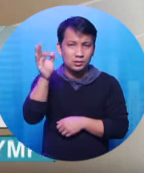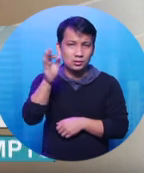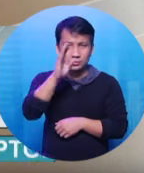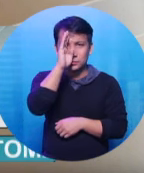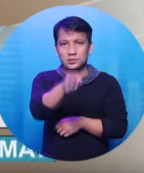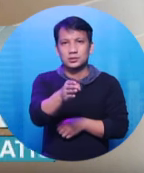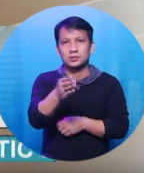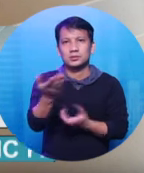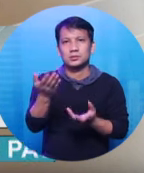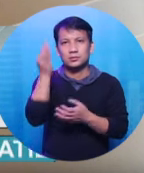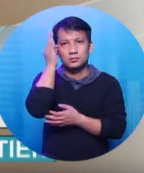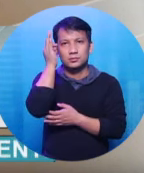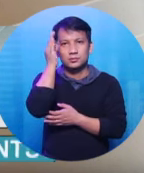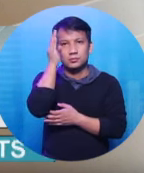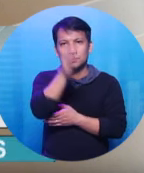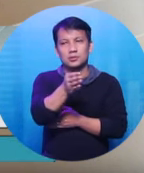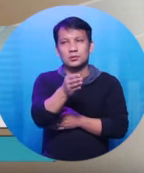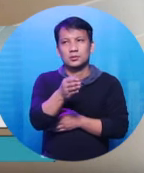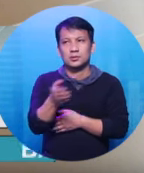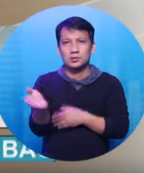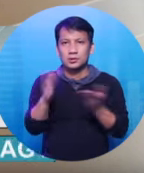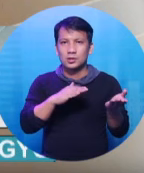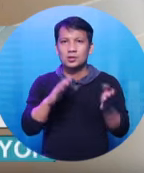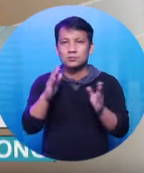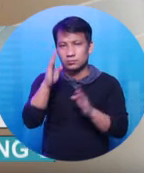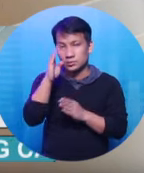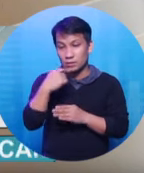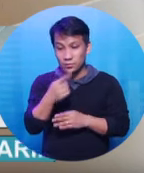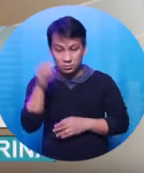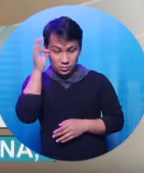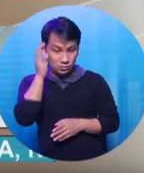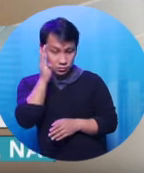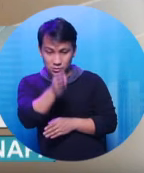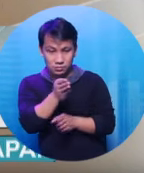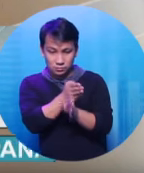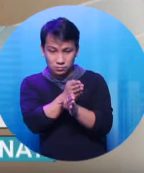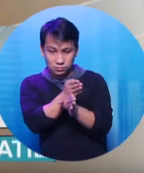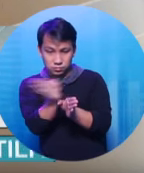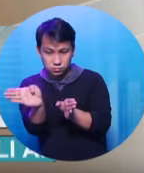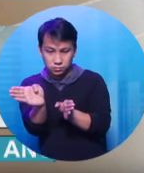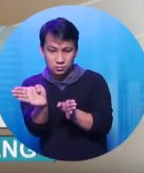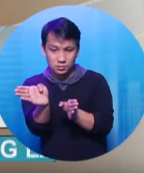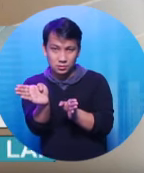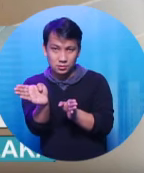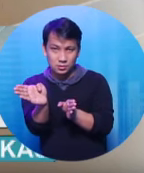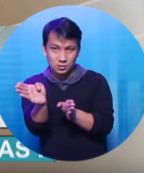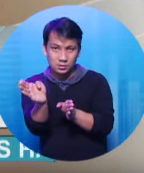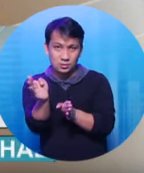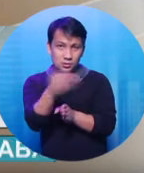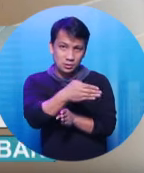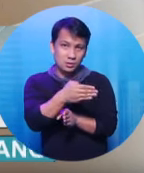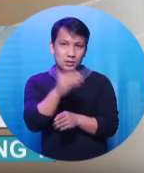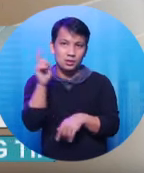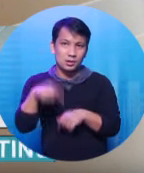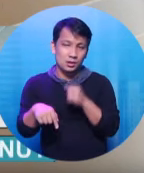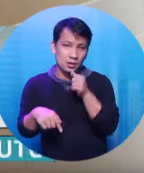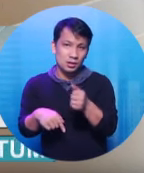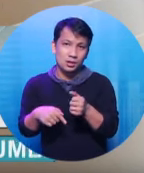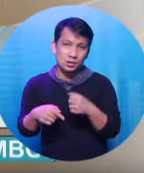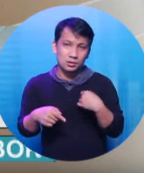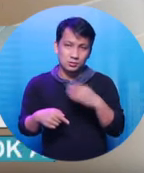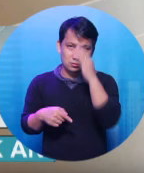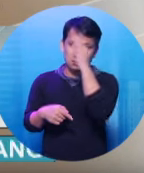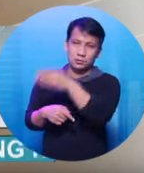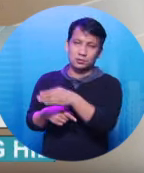can we speak directly to the topic? Yes, we are in the can topic. You answer the allegations? Kasi ibang topic ang dinidiscuss mo eh. I'm talking to you. Can you answer the